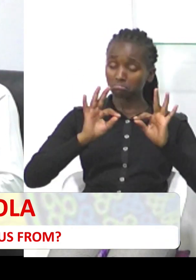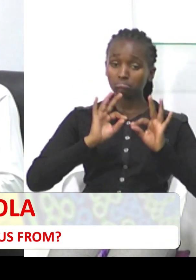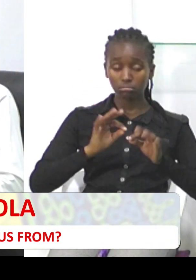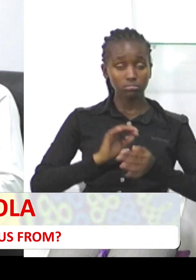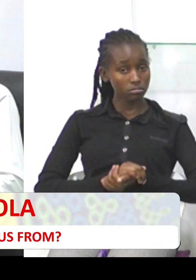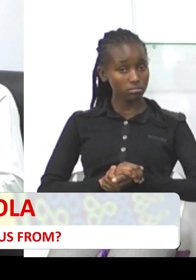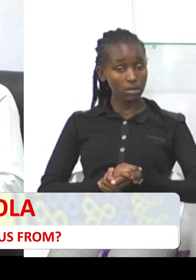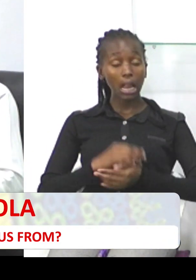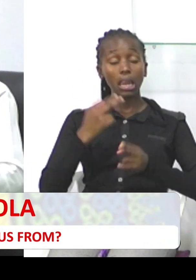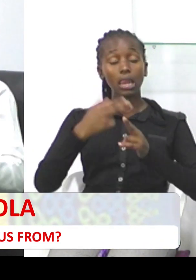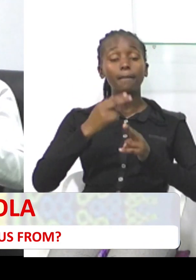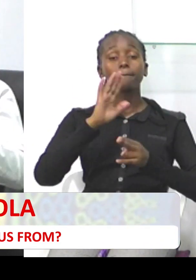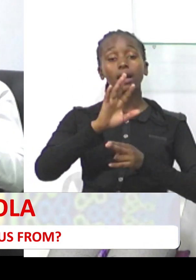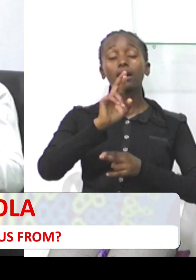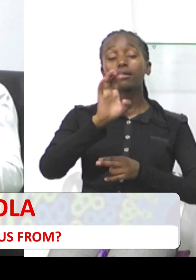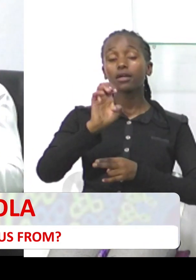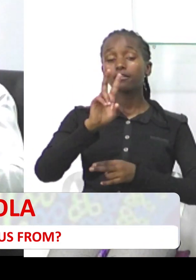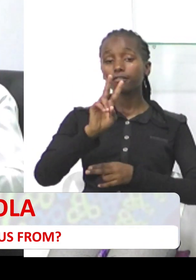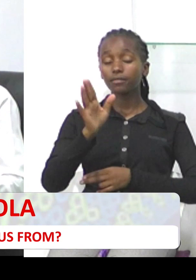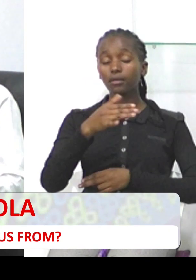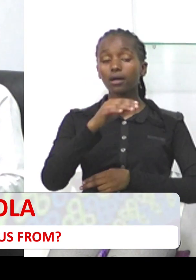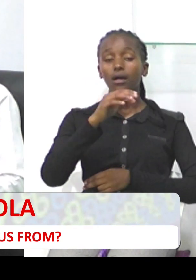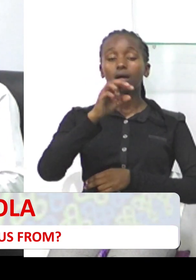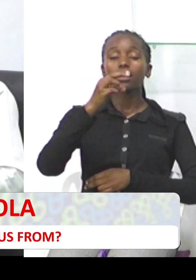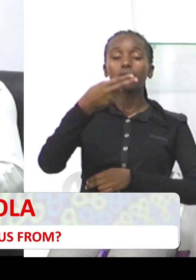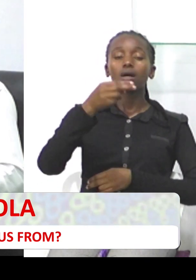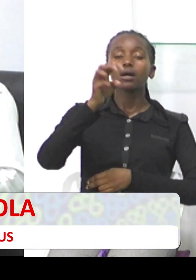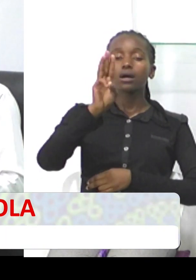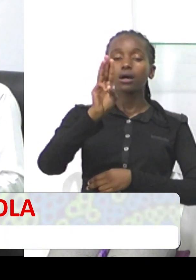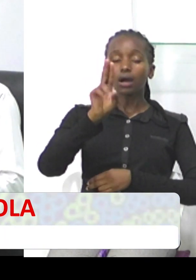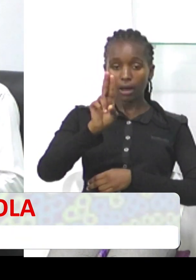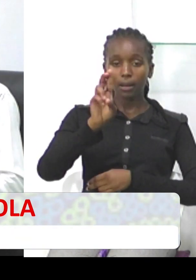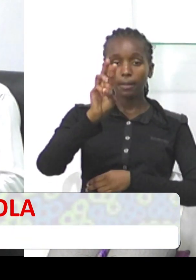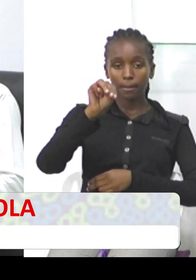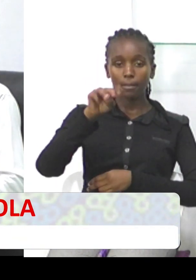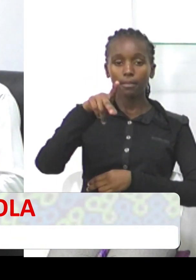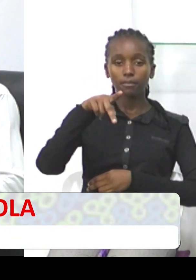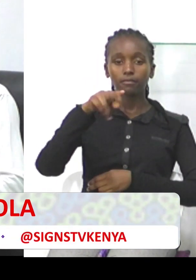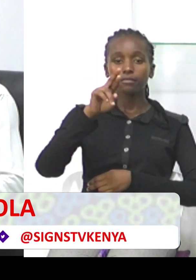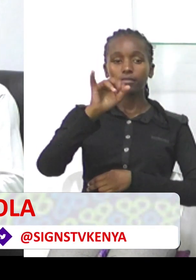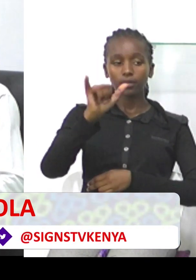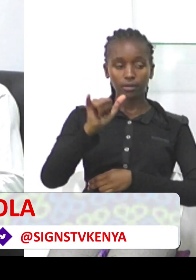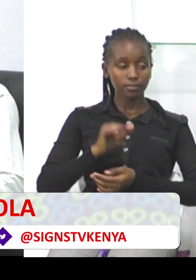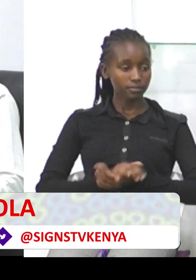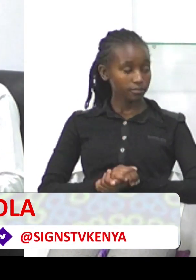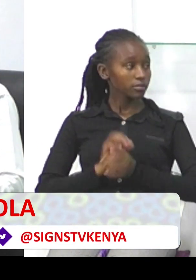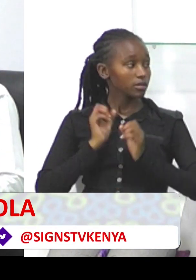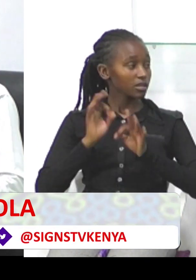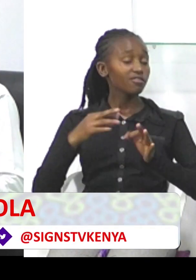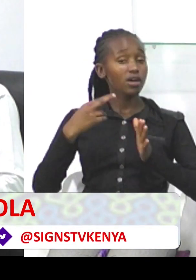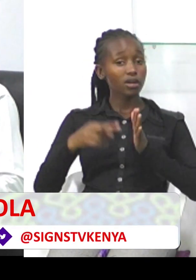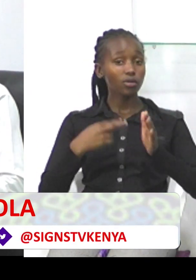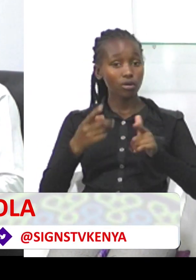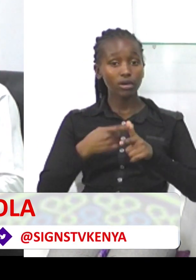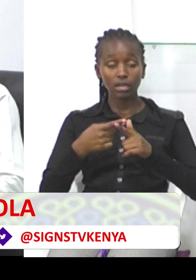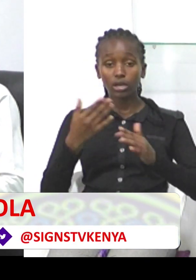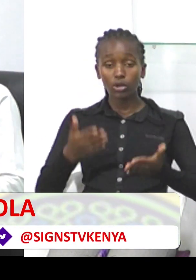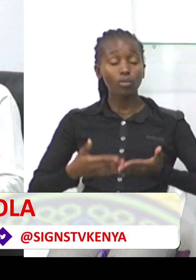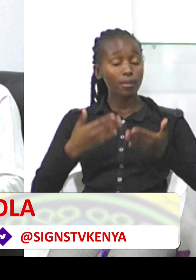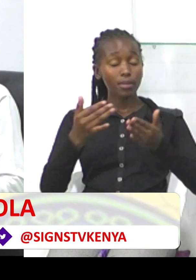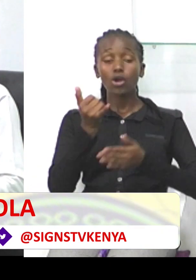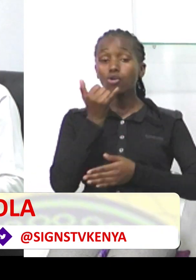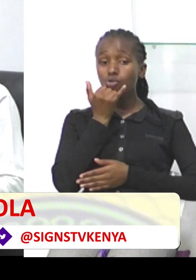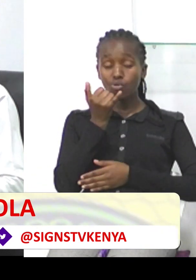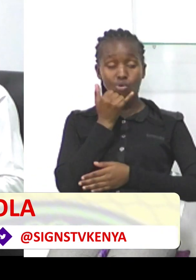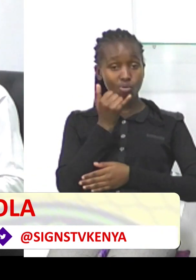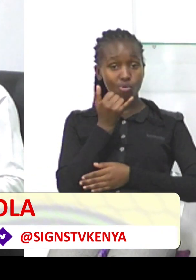Odhiambo. Yeye ndiye executive producer. Sasa nikienda ni record nilete ma lyrics ambazo haziko na kitu